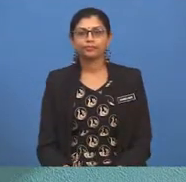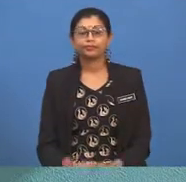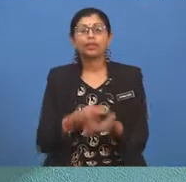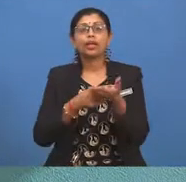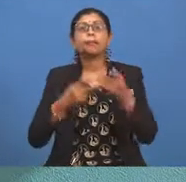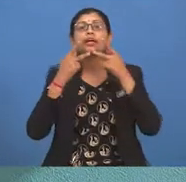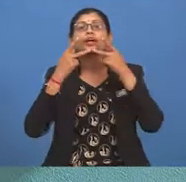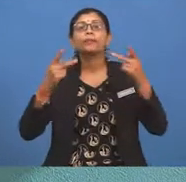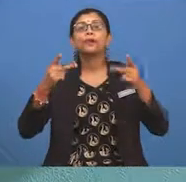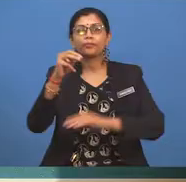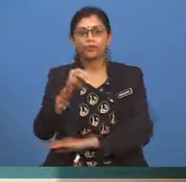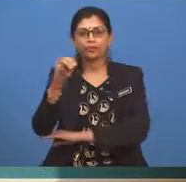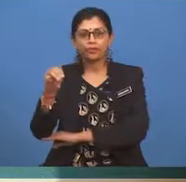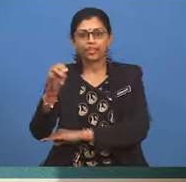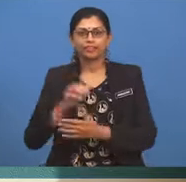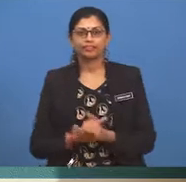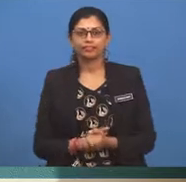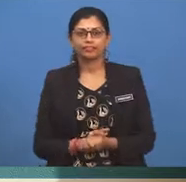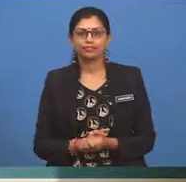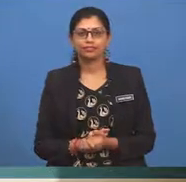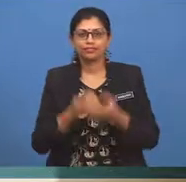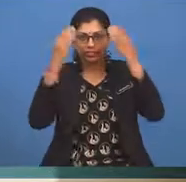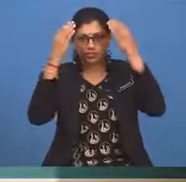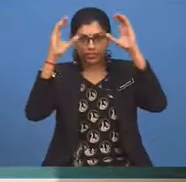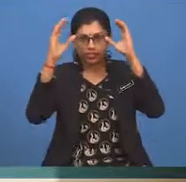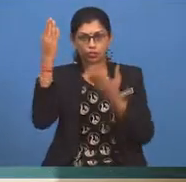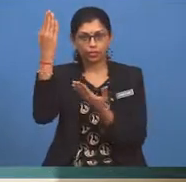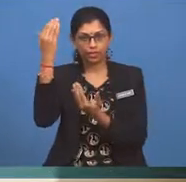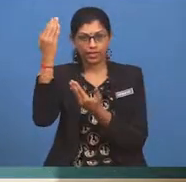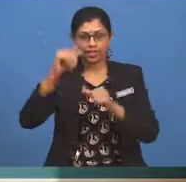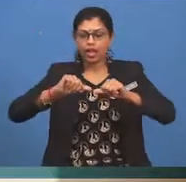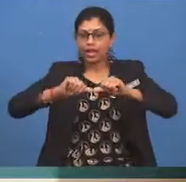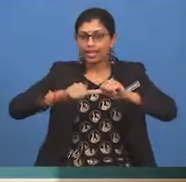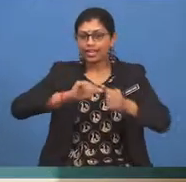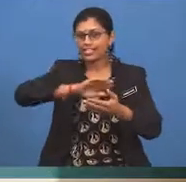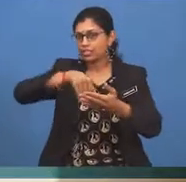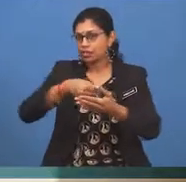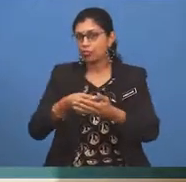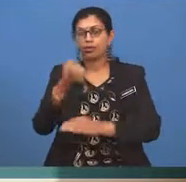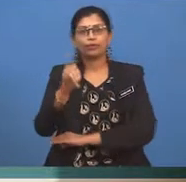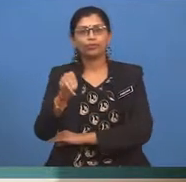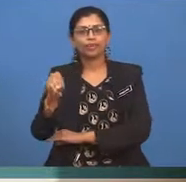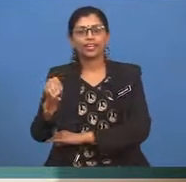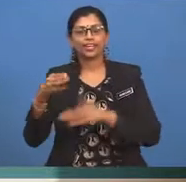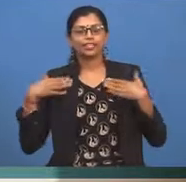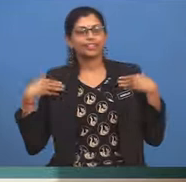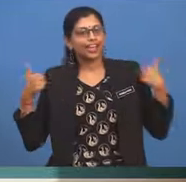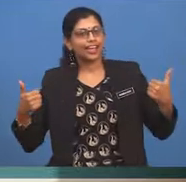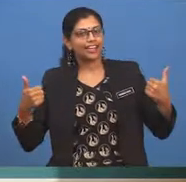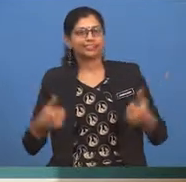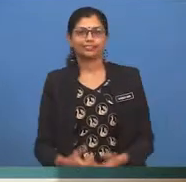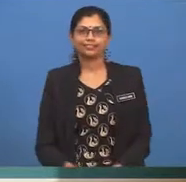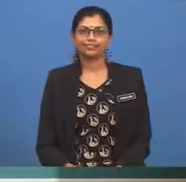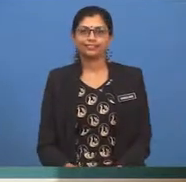Apa khabar murid-murid? Cikgu berharap agar semua murid dalam keadaan sihat